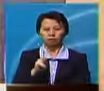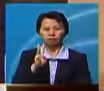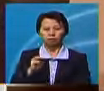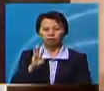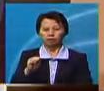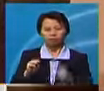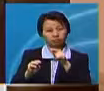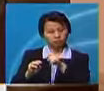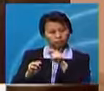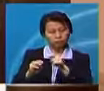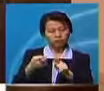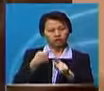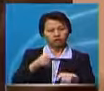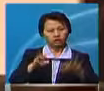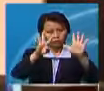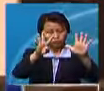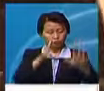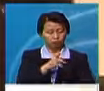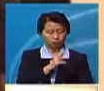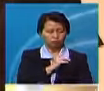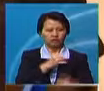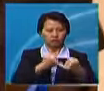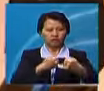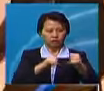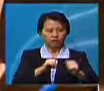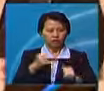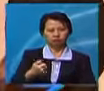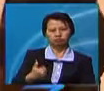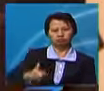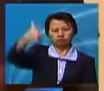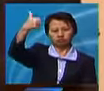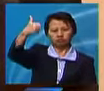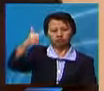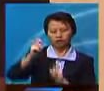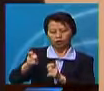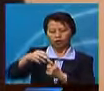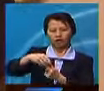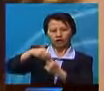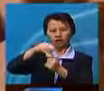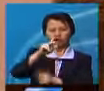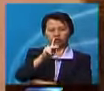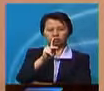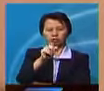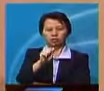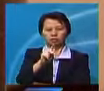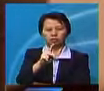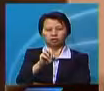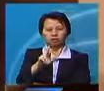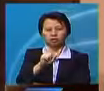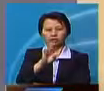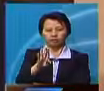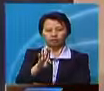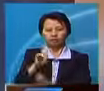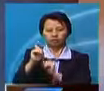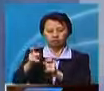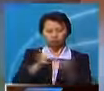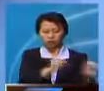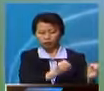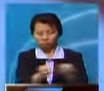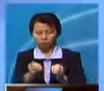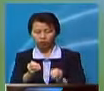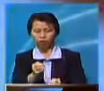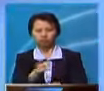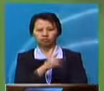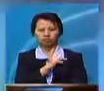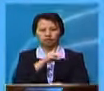KKMM adalah salah satu dari 9 kementerian dan jabatan yang memenangi Anugerah Khas Akrab 2016. Anugerah Akrab dianjurkan